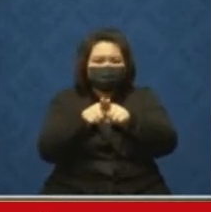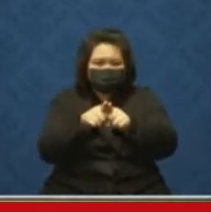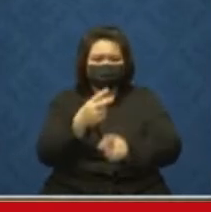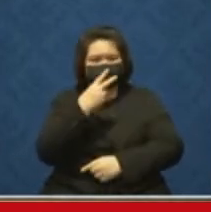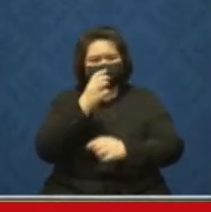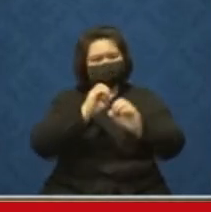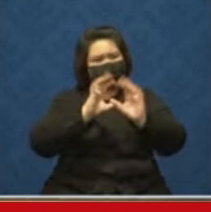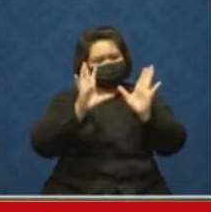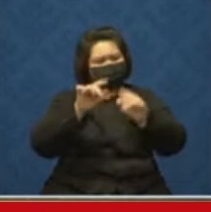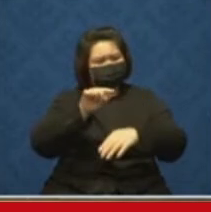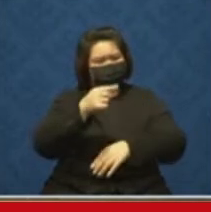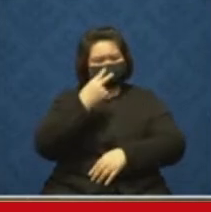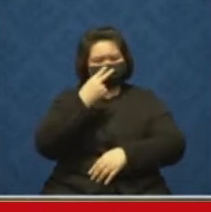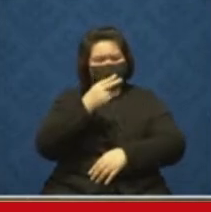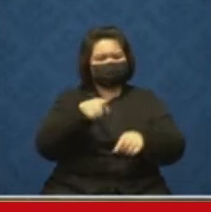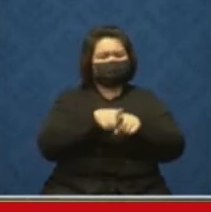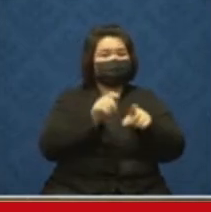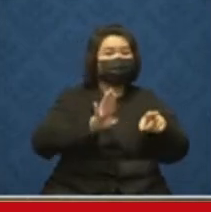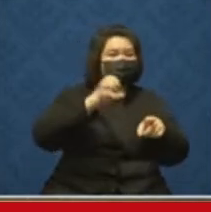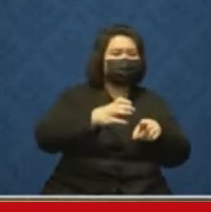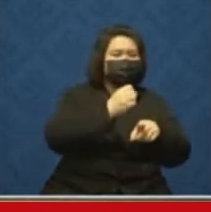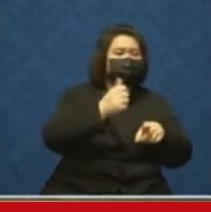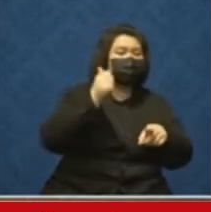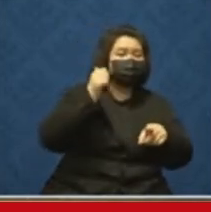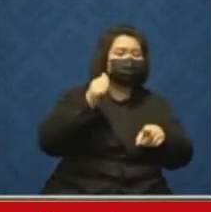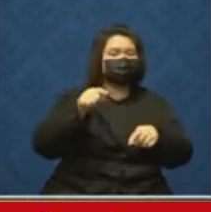มันชชัดได้เลยวท่านเอื้อผู้รบหมาเก่า